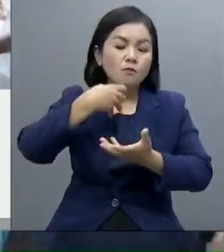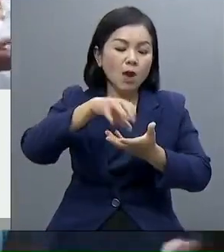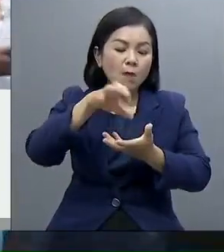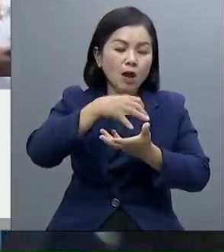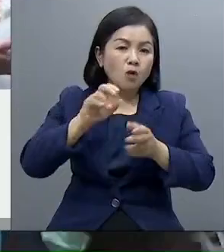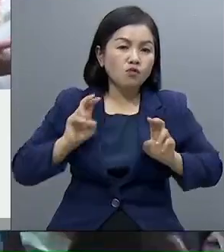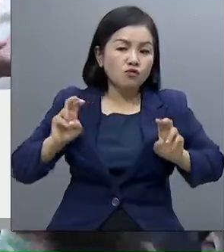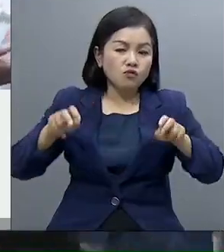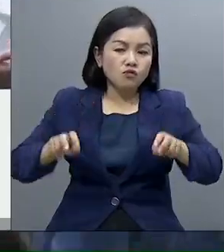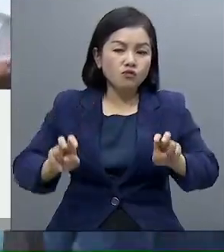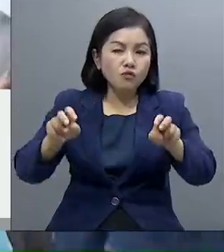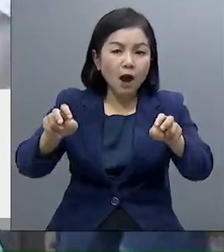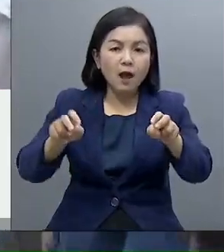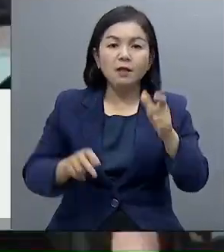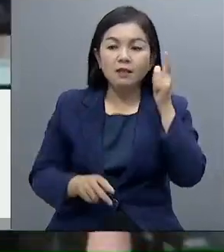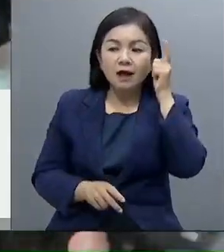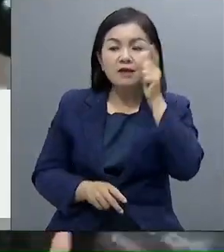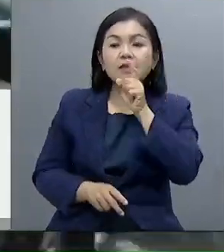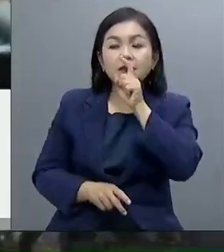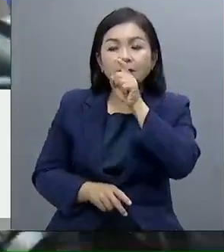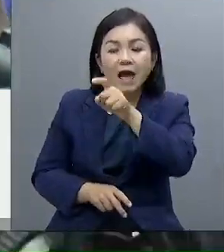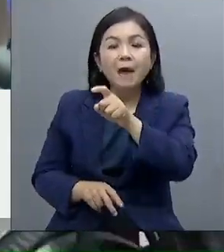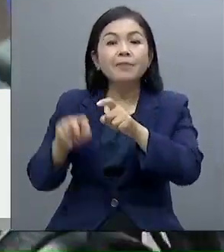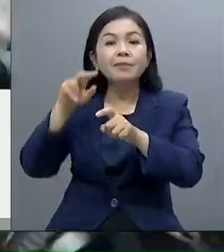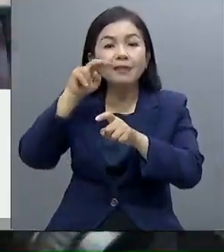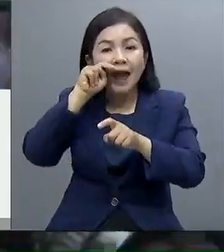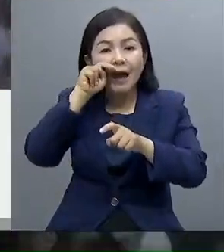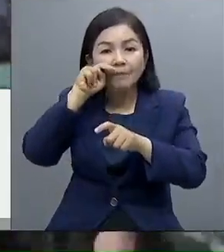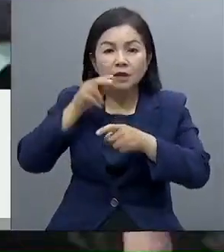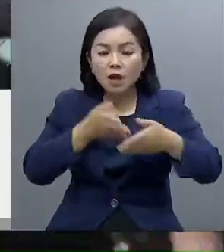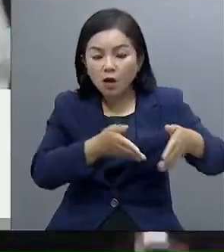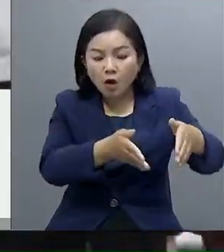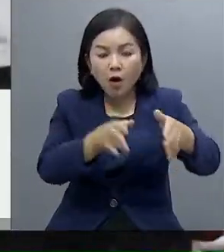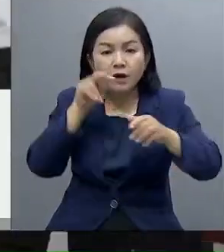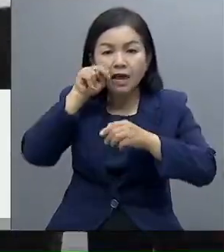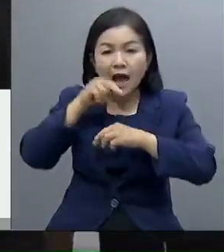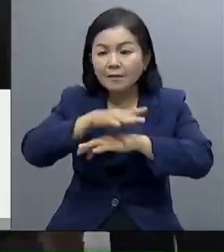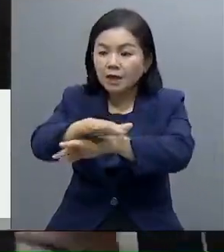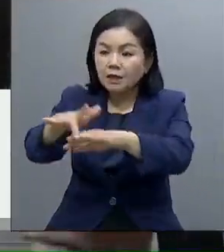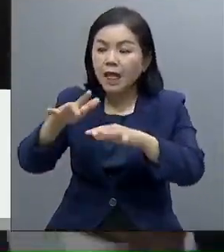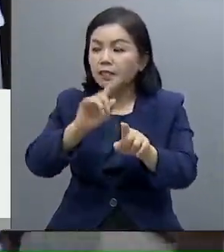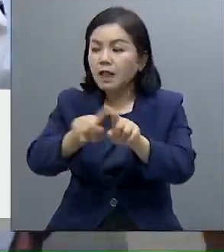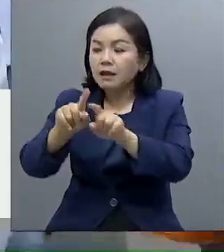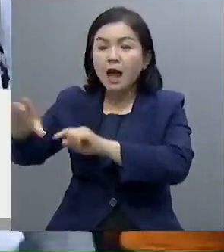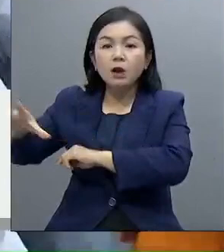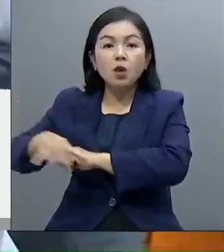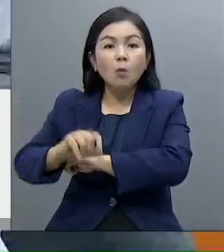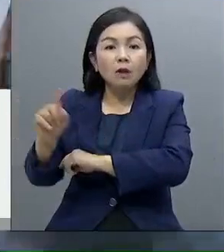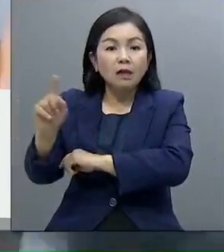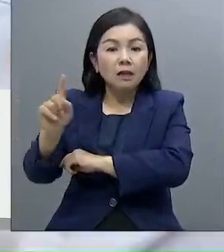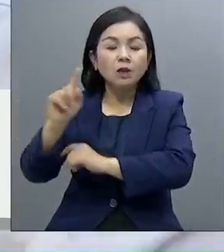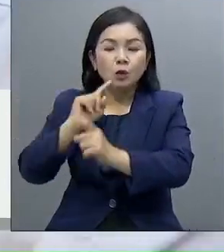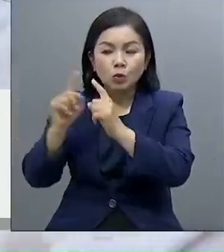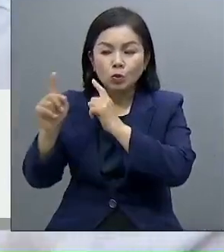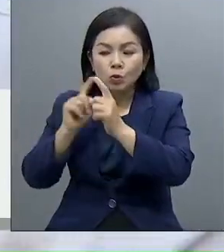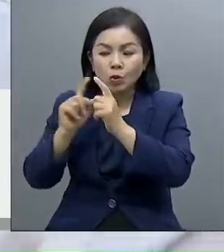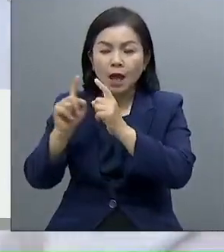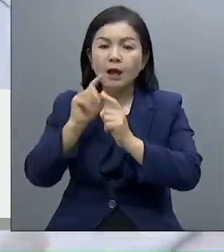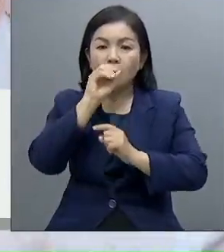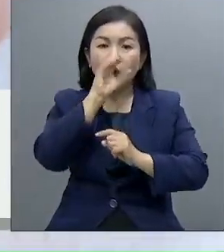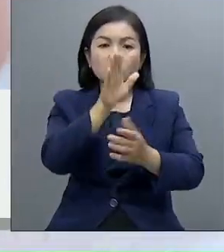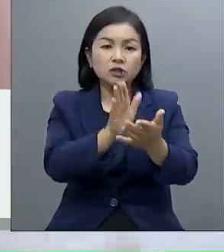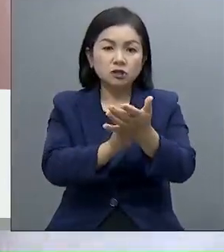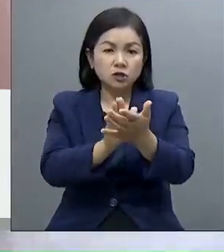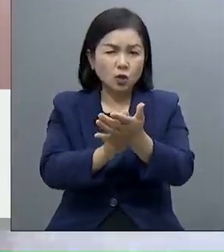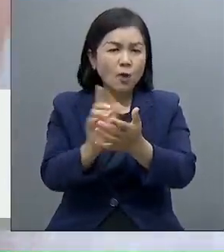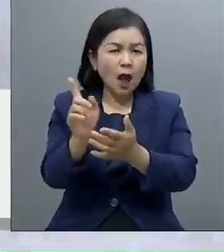ยนายทักษิณได้สอบถามเรื่องของแหล่งน้ำธรรมชาติว่าจะสามารถนำมาได้จากที่ไหนค่ะนอกจากนี้ยังได้กล่าวชื่นชมนายอัธพลนะค